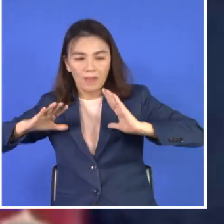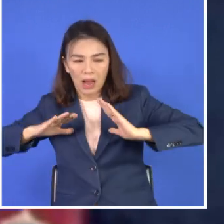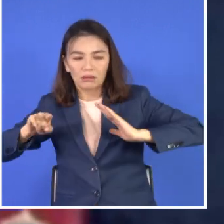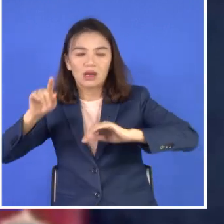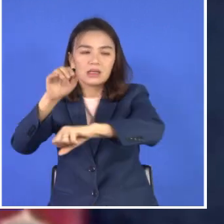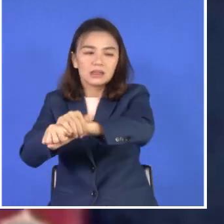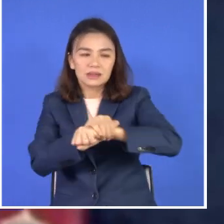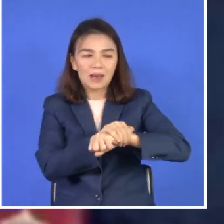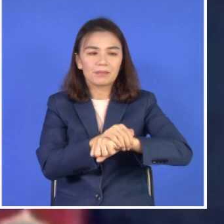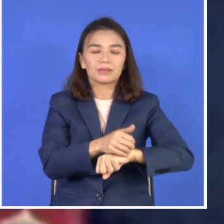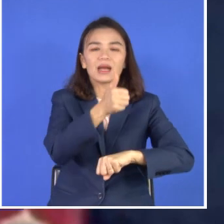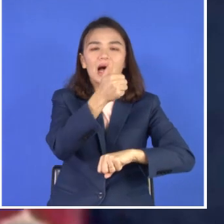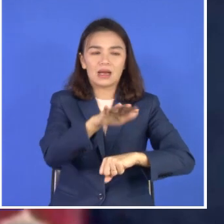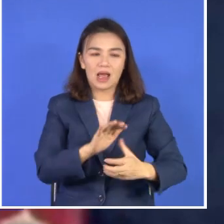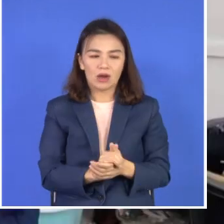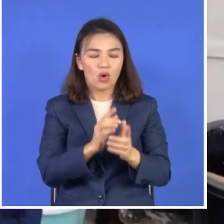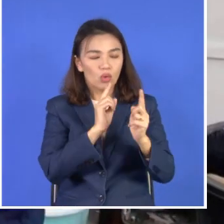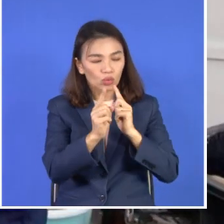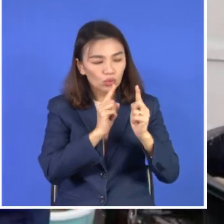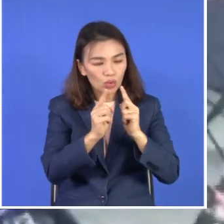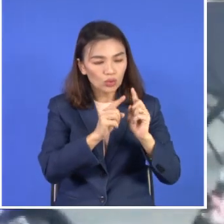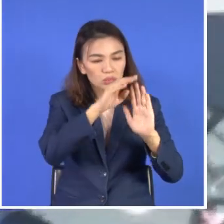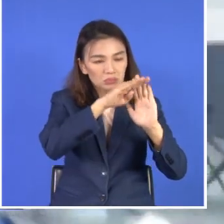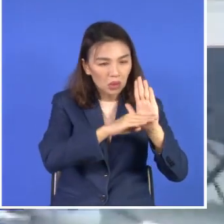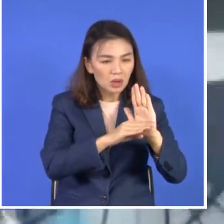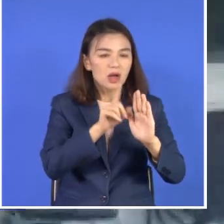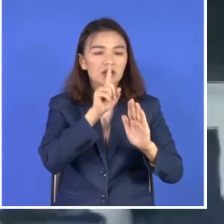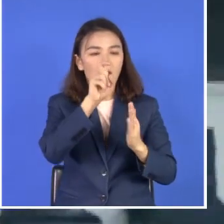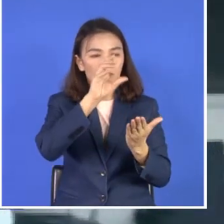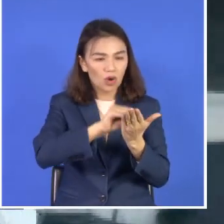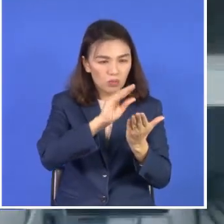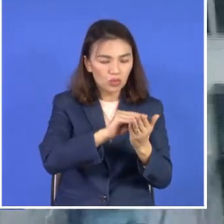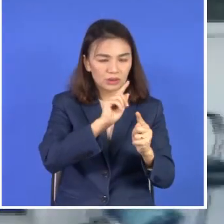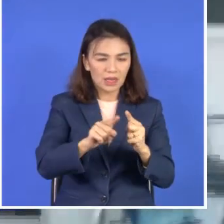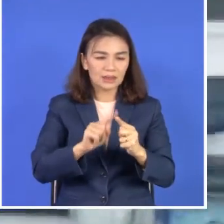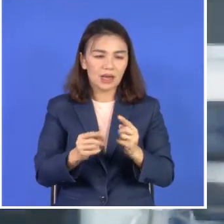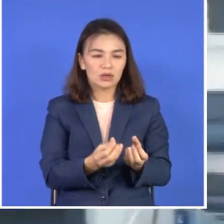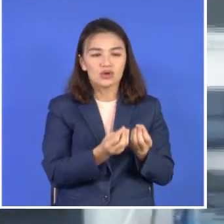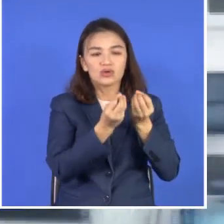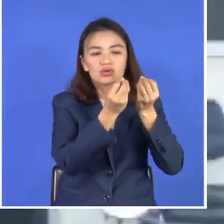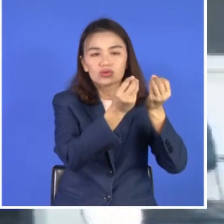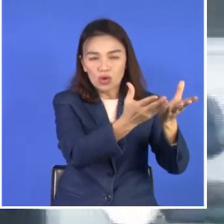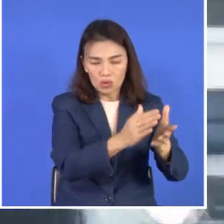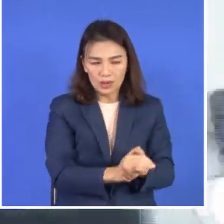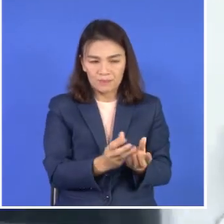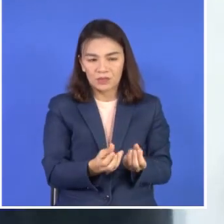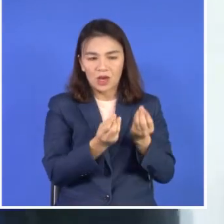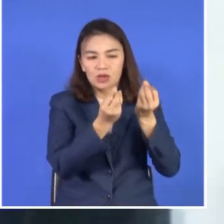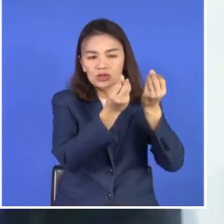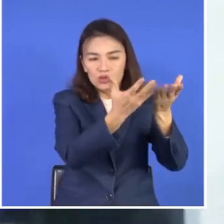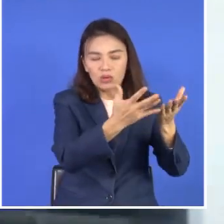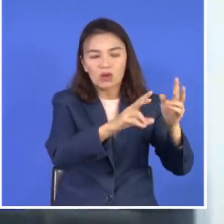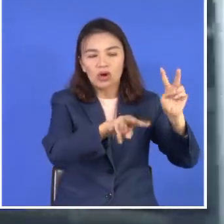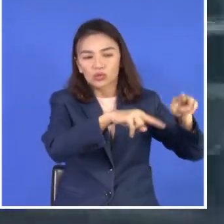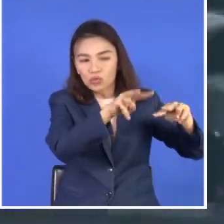ไปพูดคุยกันนะคะให้กับทางผู้บังคับการสอบสวนได้สอบสวนกันต่อแล้วก็ต้องส่งตัวให้กับทางสืบสวนภาค 2ไปขยาย